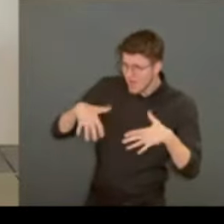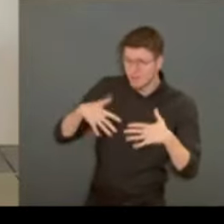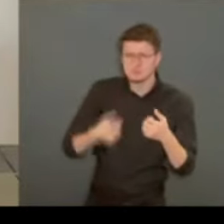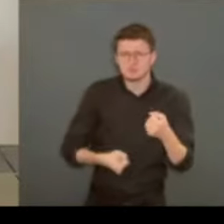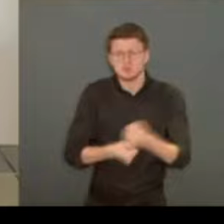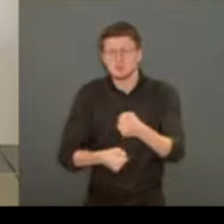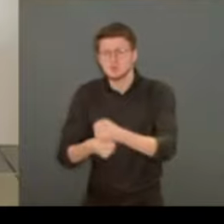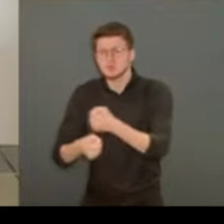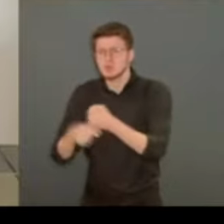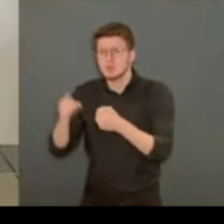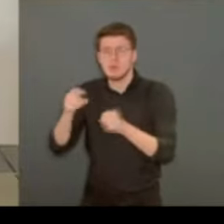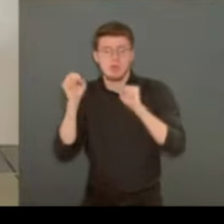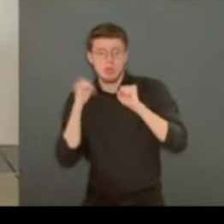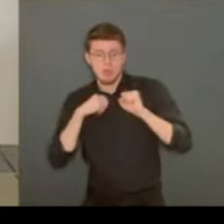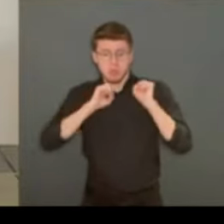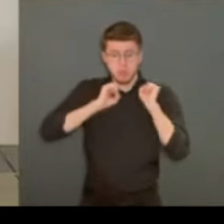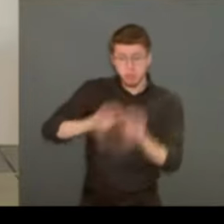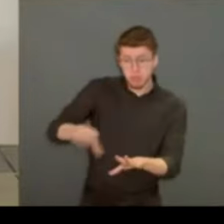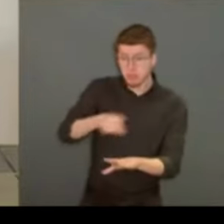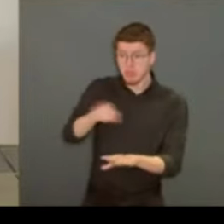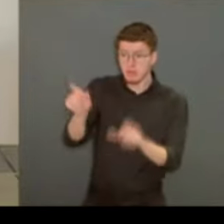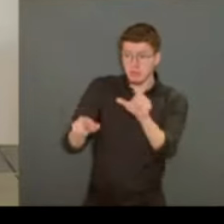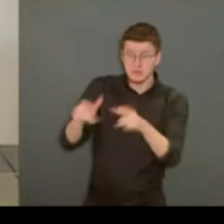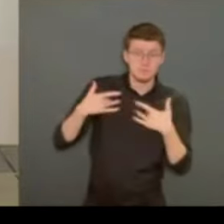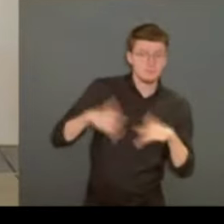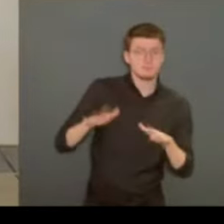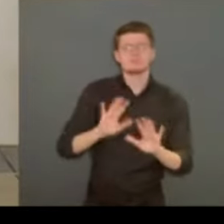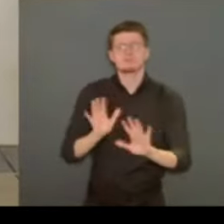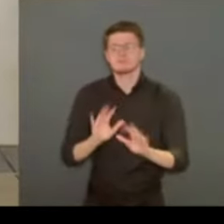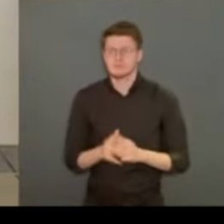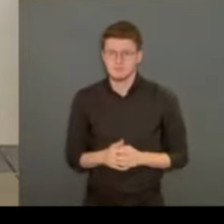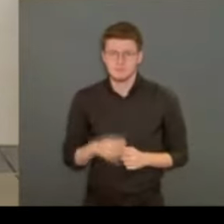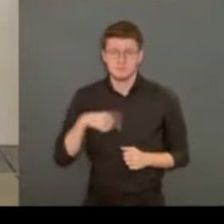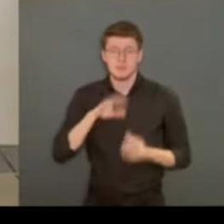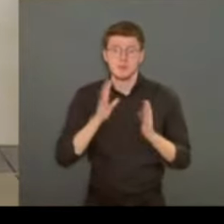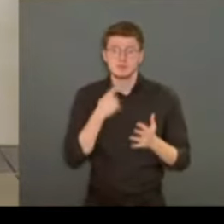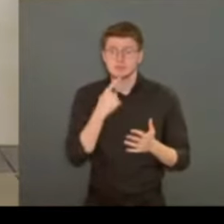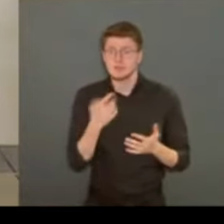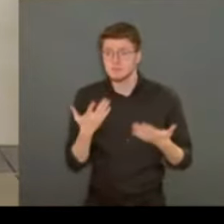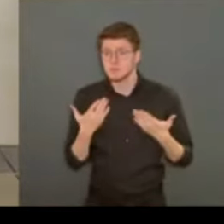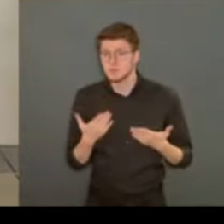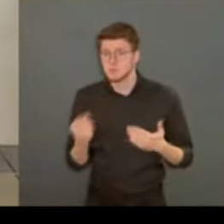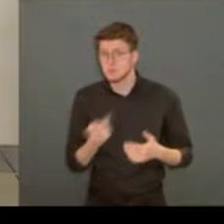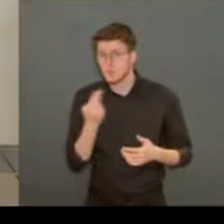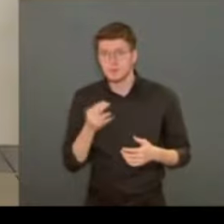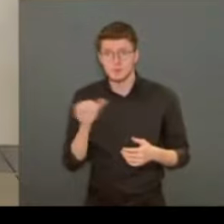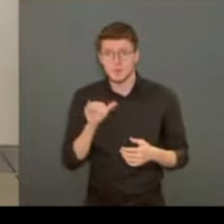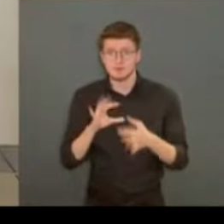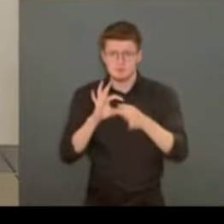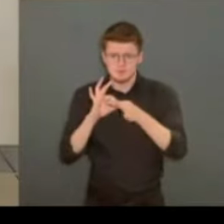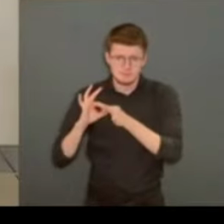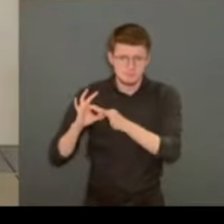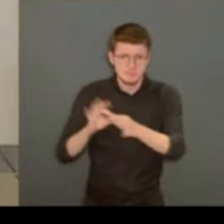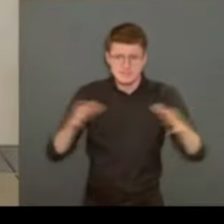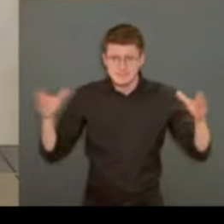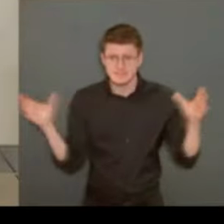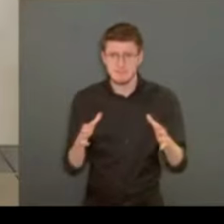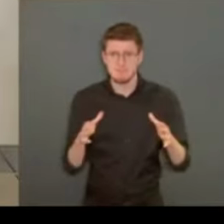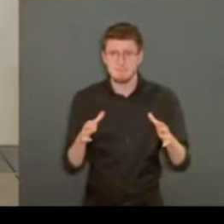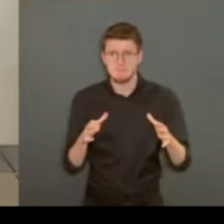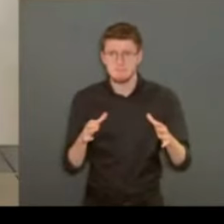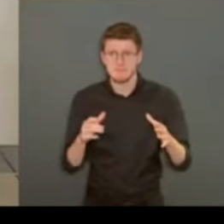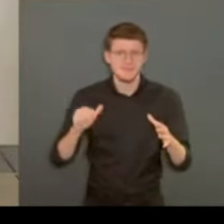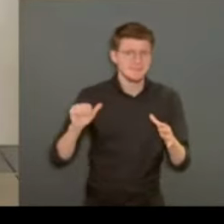laten vallen. Zoals ik eerder al zei, er is een moment van solidariteit. Solidariteit met